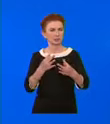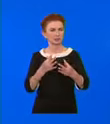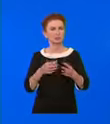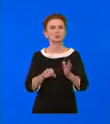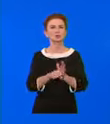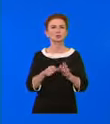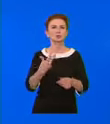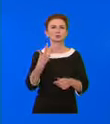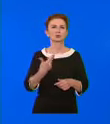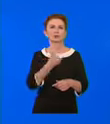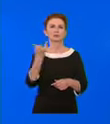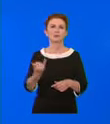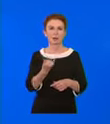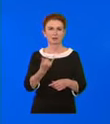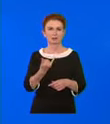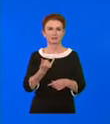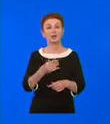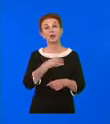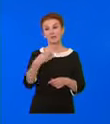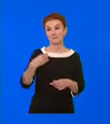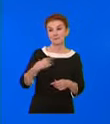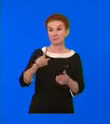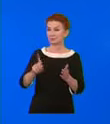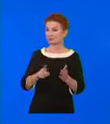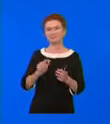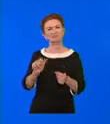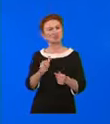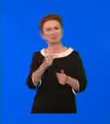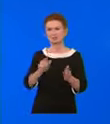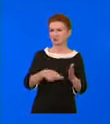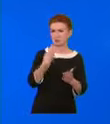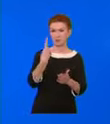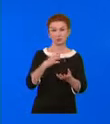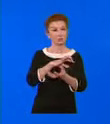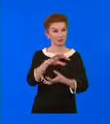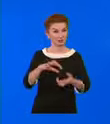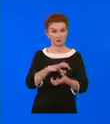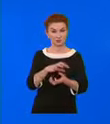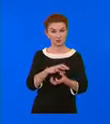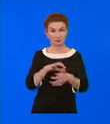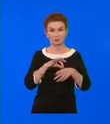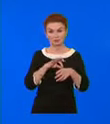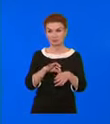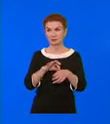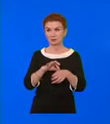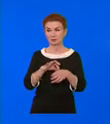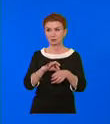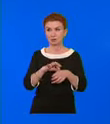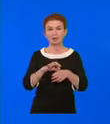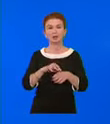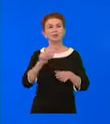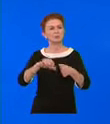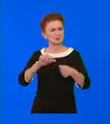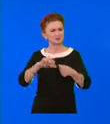Państwo, Polska jako pierwszy albo jeden z pierwszych krajów na świecie wprowadziła sanitarne